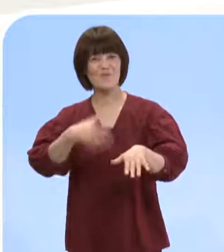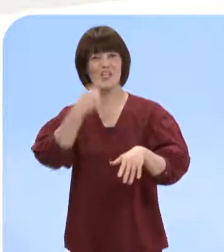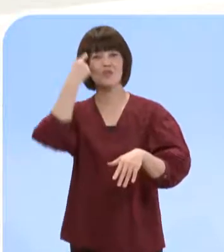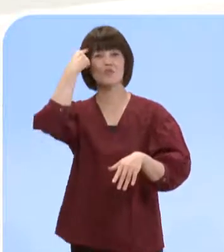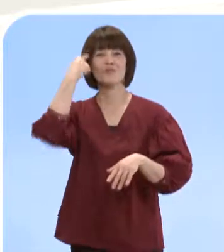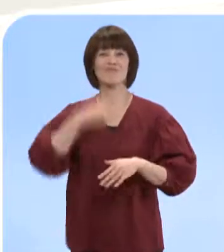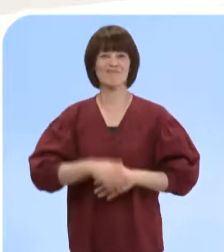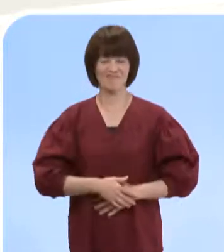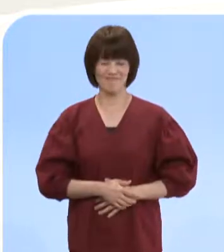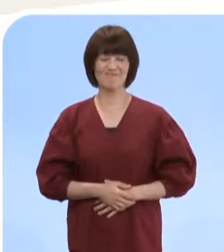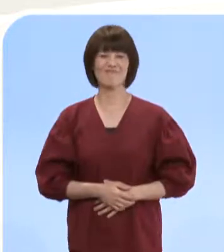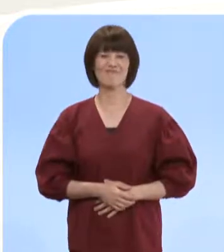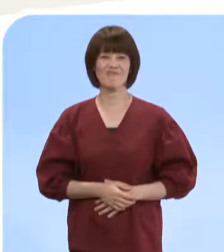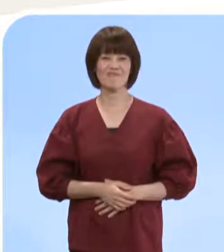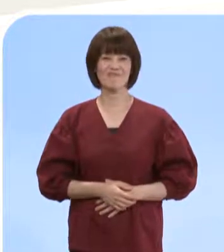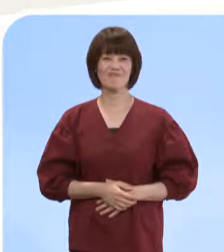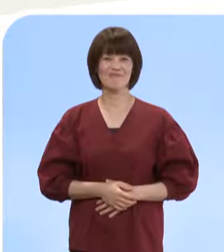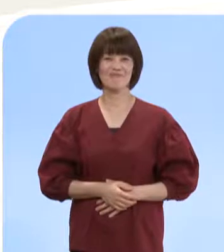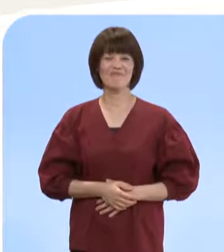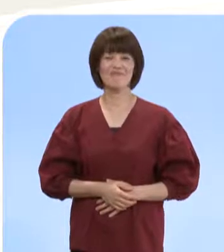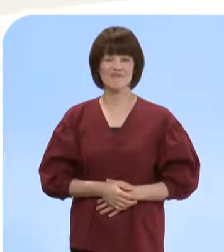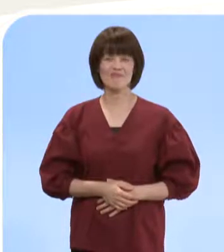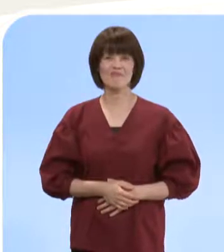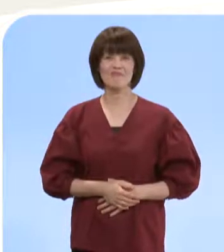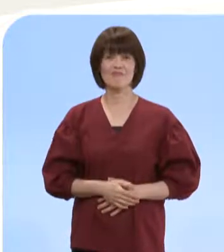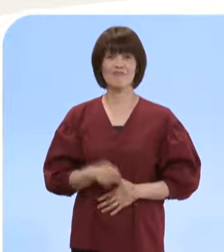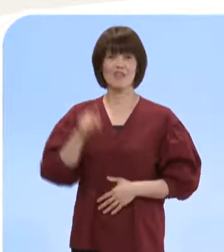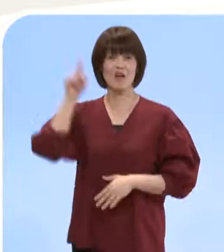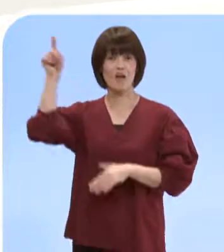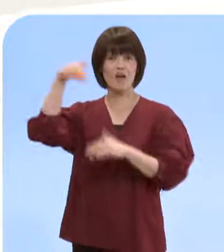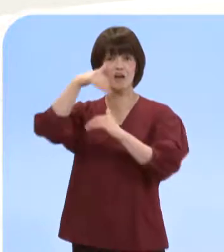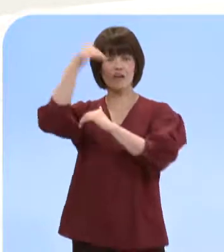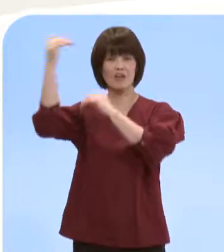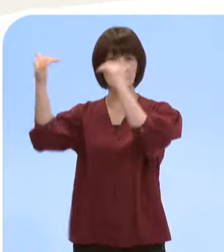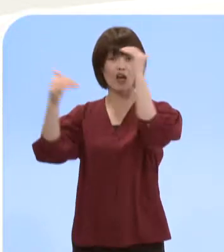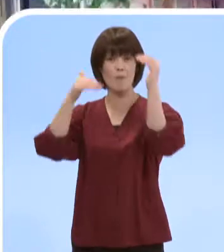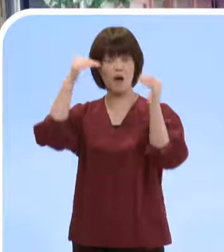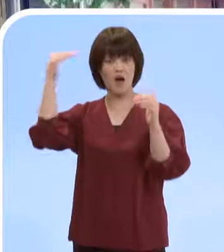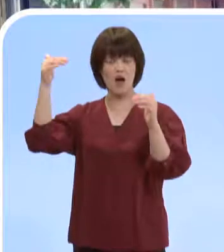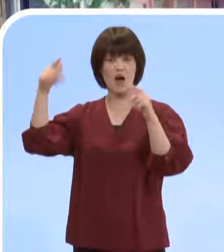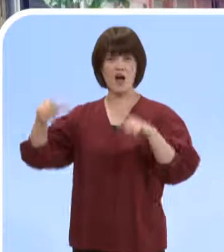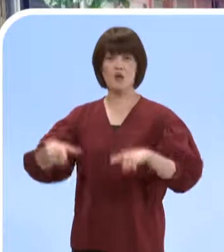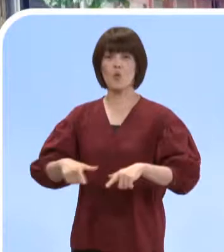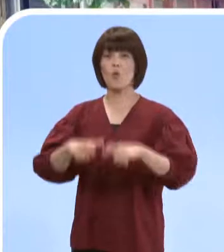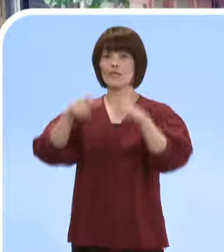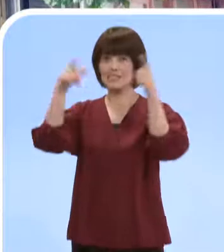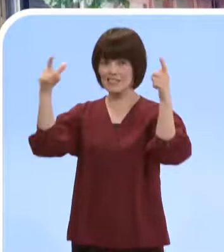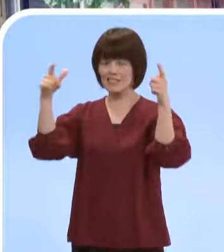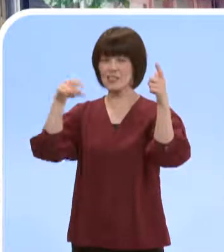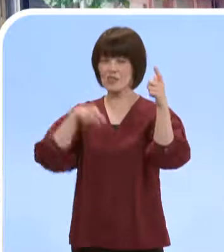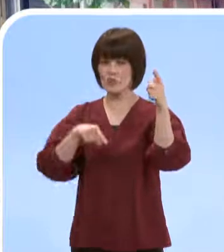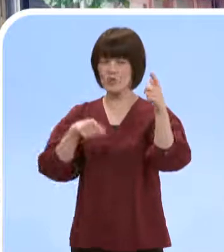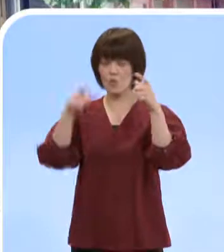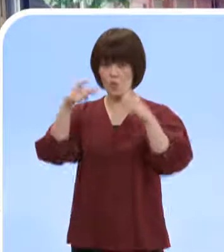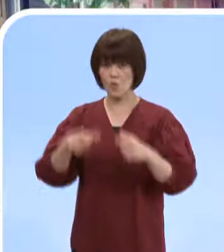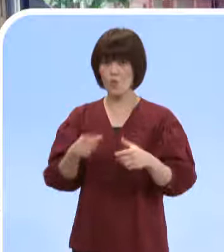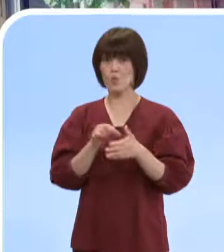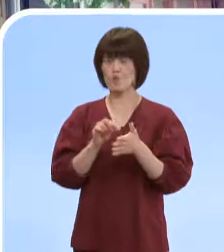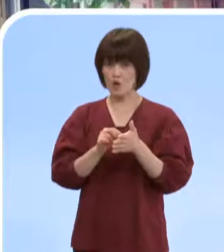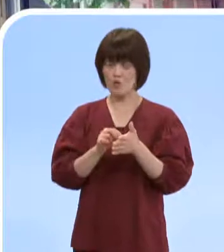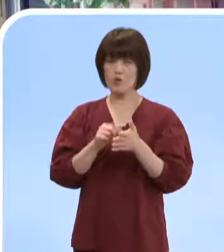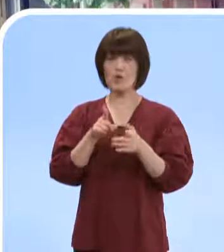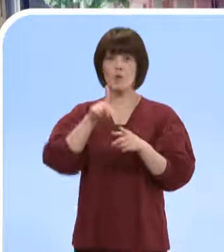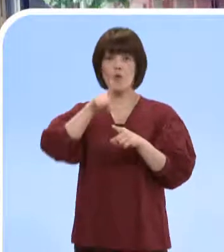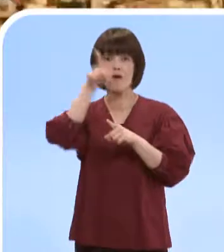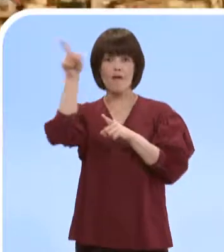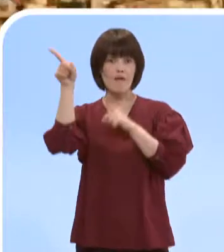かしたいなとか思ってますし、あと、山の中にあるその木としての利用もそうなんですけど、枝とか